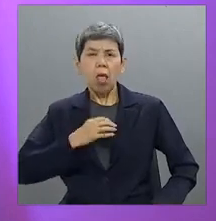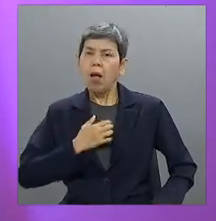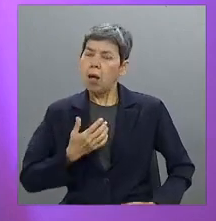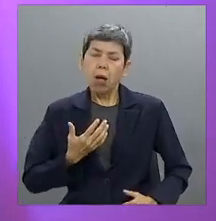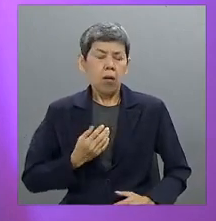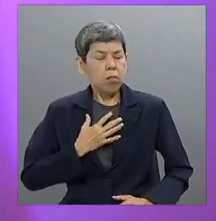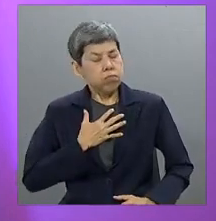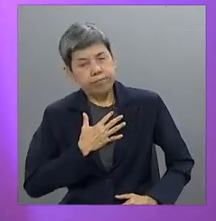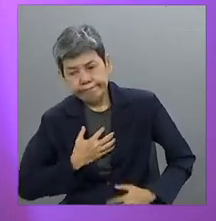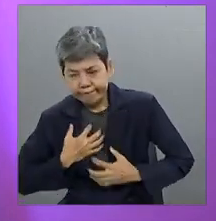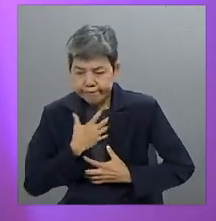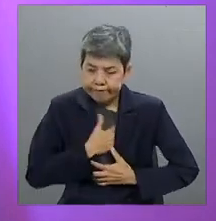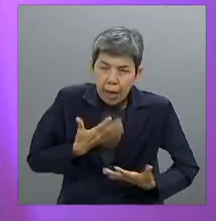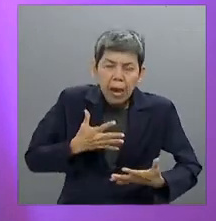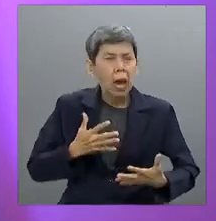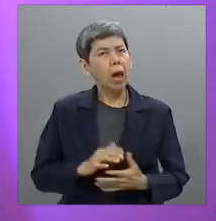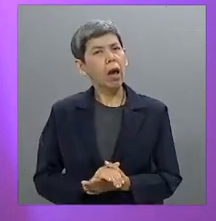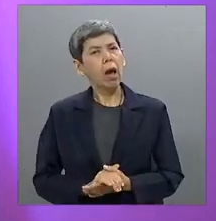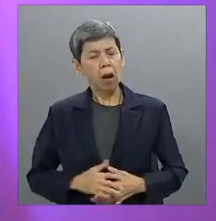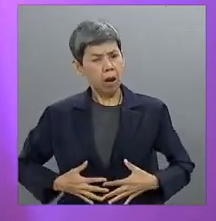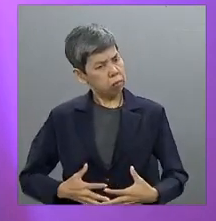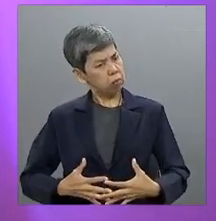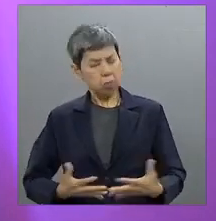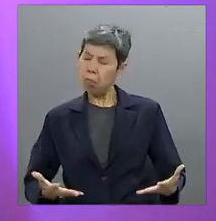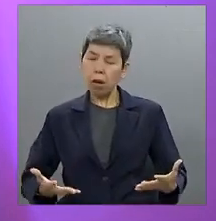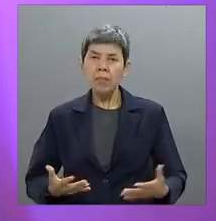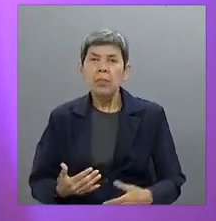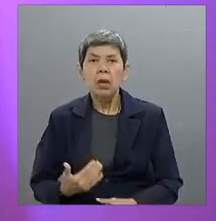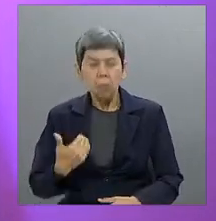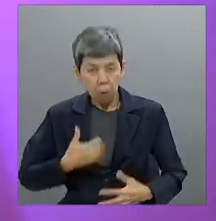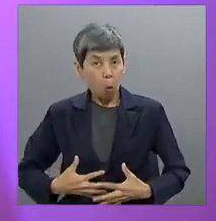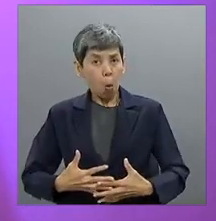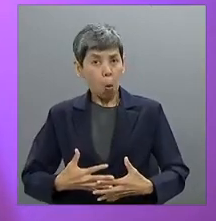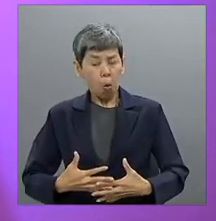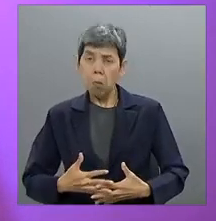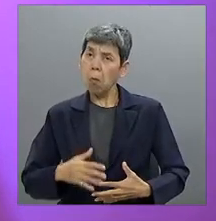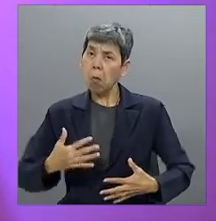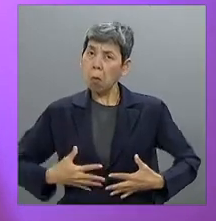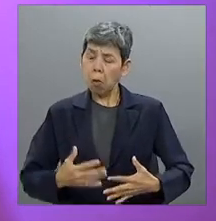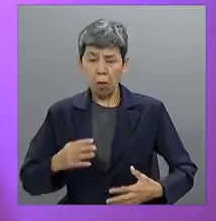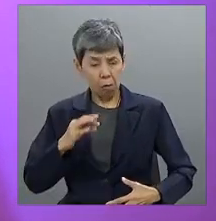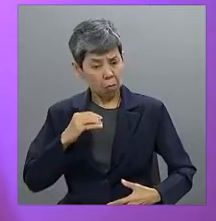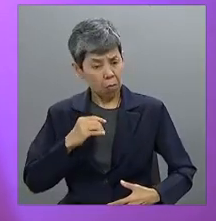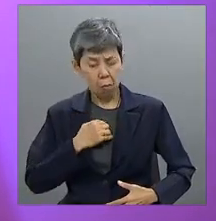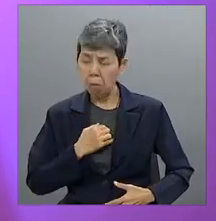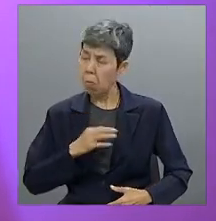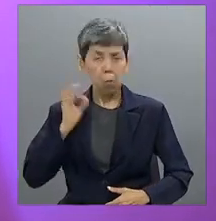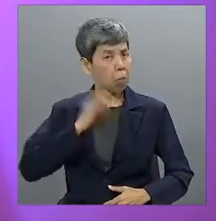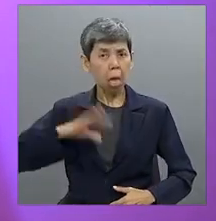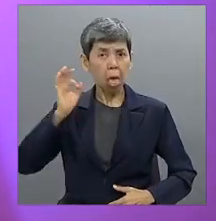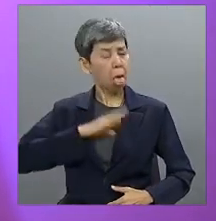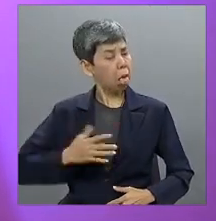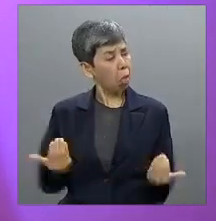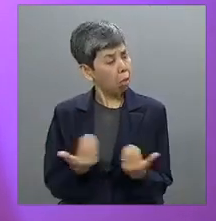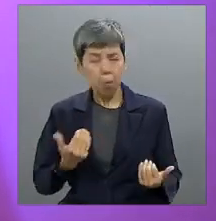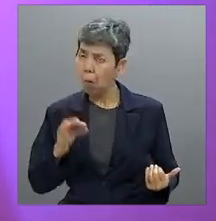ดผะอมท้องป่องท้องโตอย่างเดียวนะฮะแต่จริงๆแล้วก็คือตั้งครรภ์แต่คือสภาพแล้วก็อาการต่างๆเนี่ยไม่ได้บ่งบอกเลยว่าตั้งครรภ์อยู่